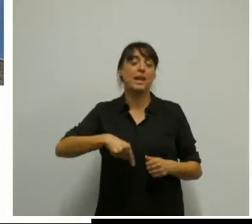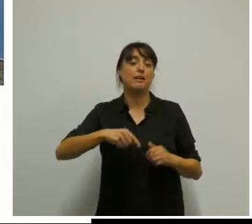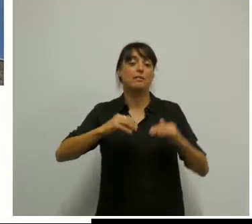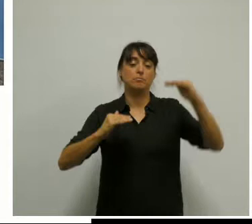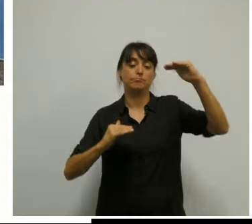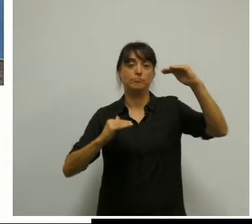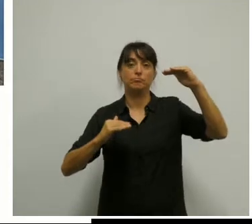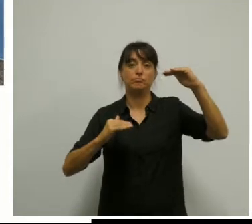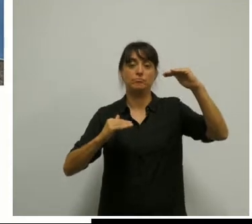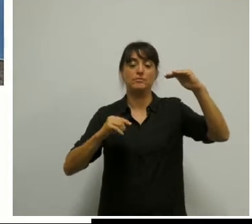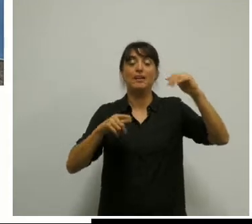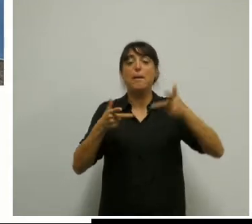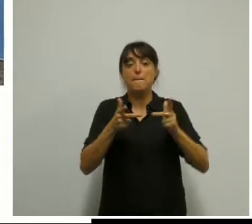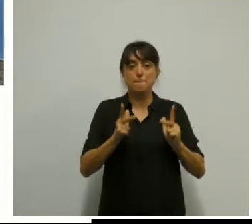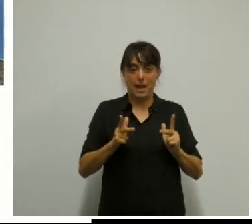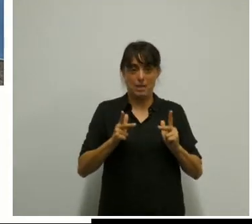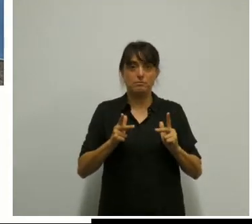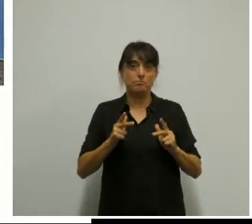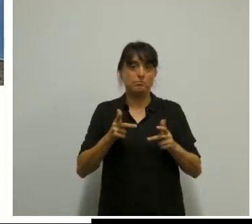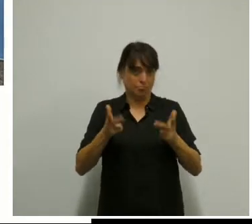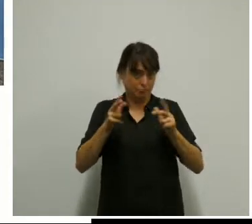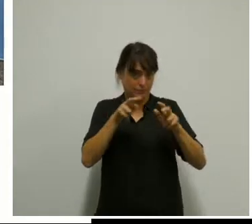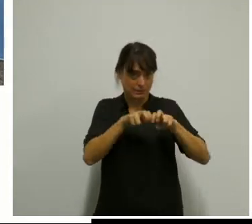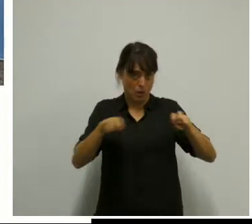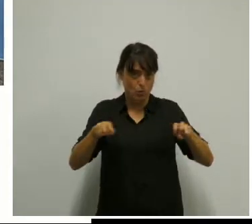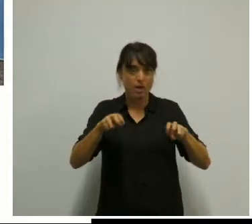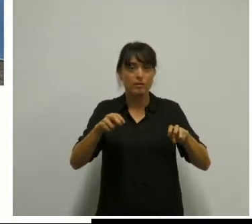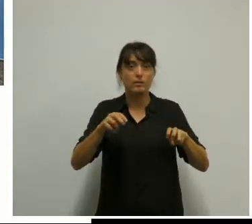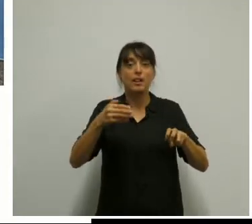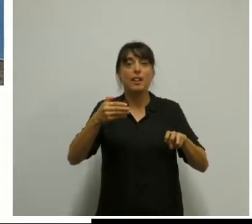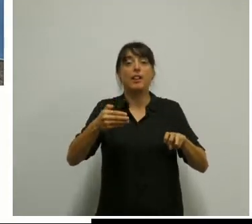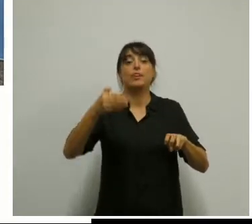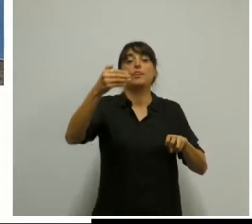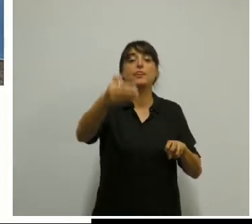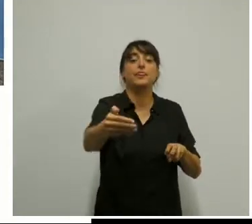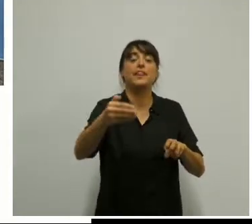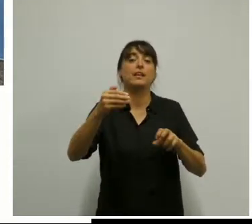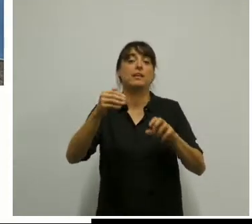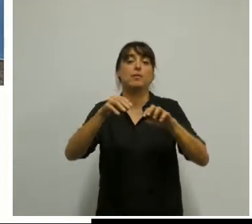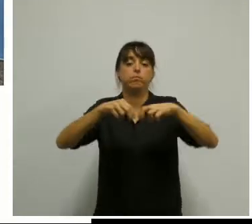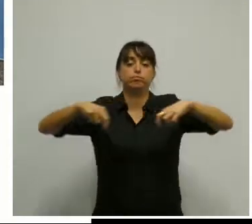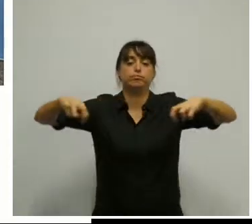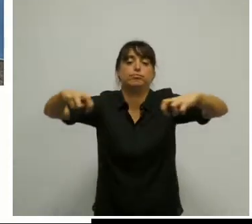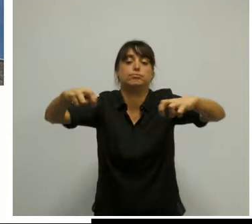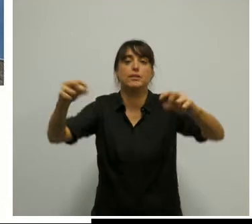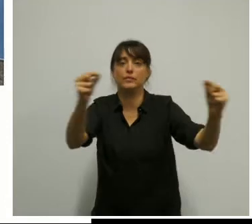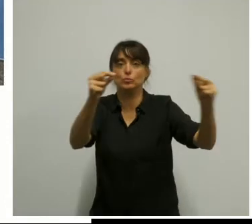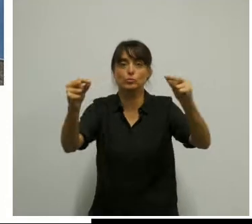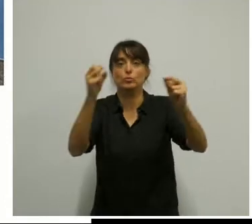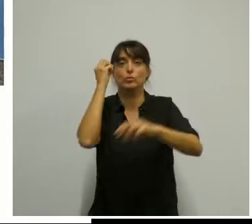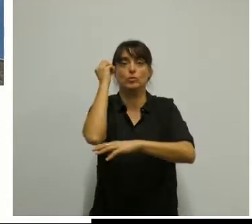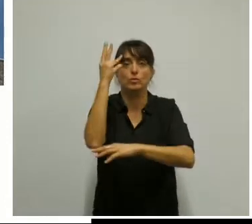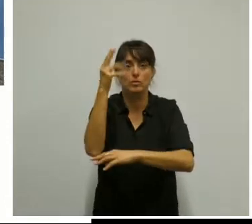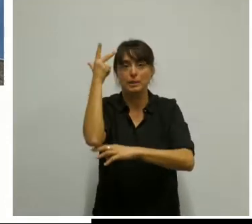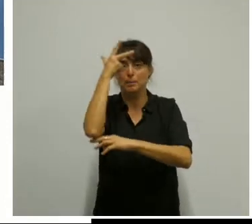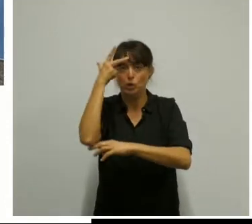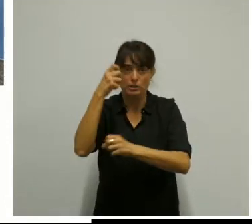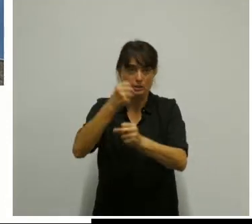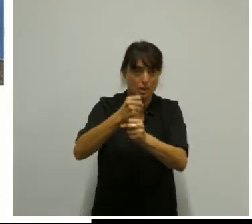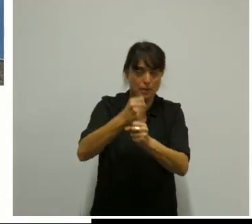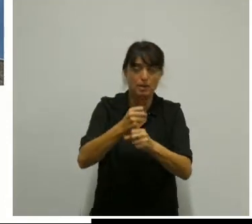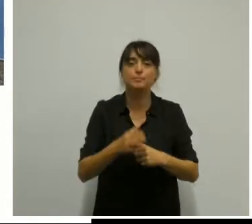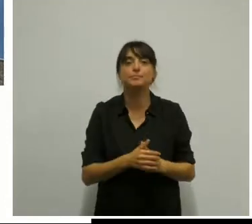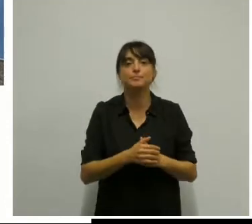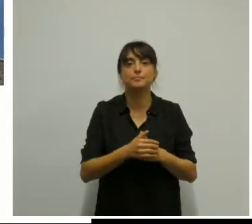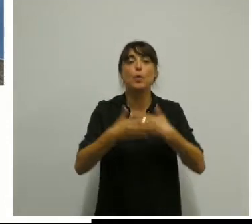banc per seure els nens. A darrere hi ha una segona àgora per fer un teatre, per fer una discussió, per fer hipòtesis de treballs. La porta que